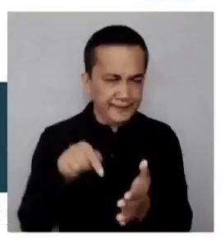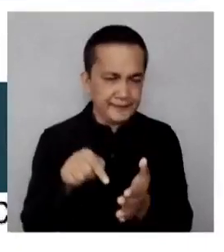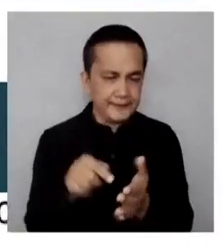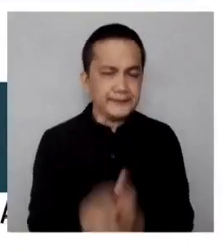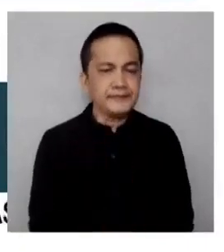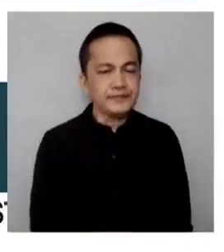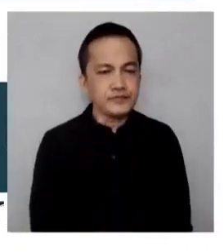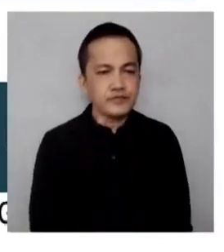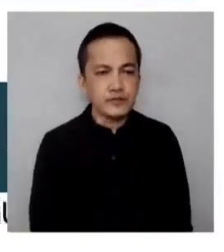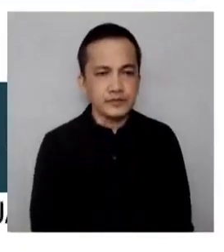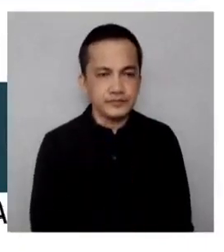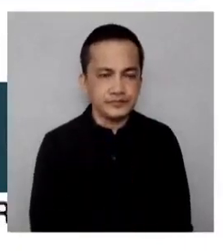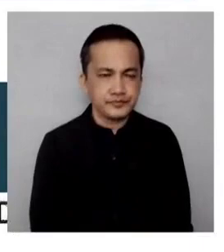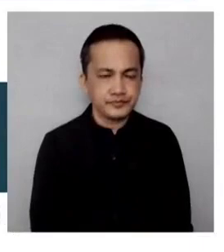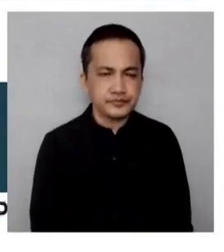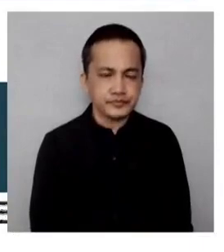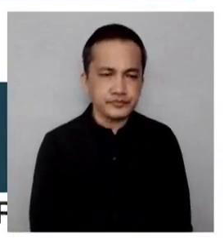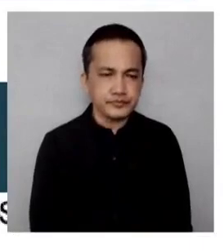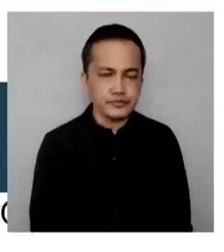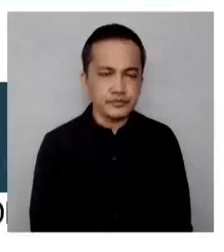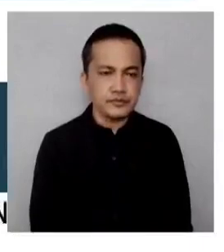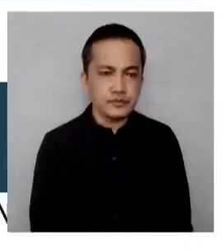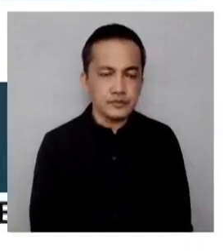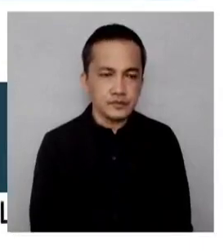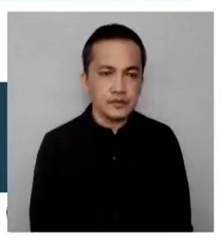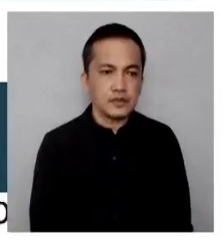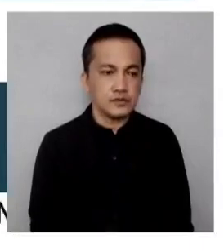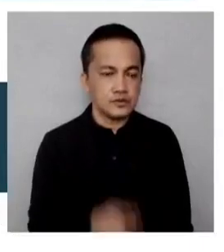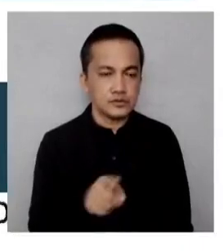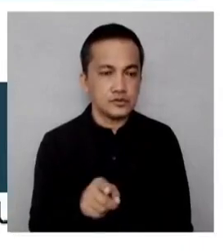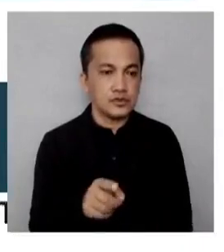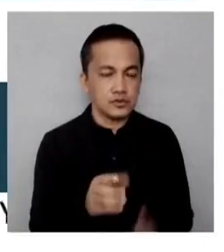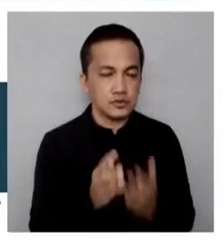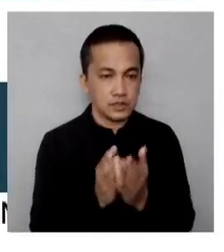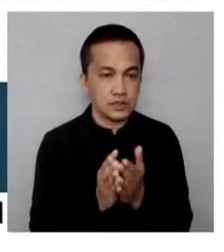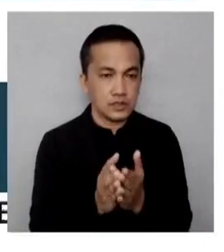yung vehicle, yung transport vehicle nitong